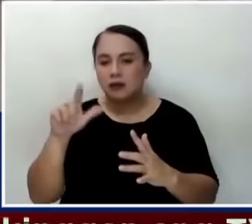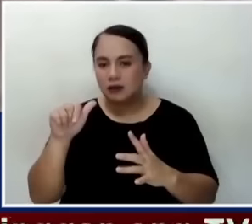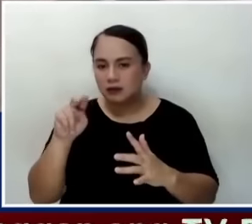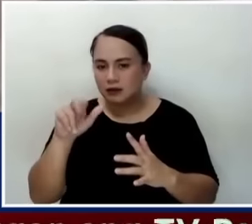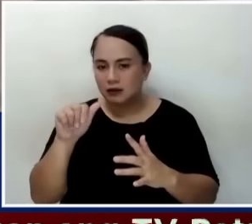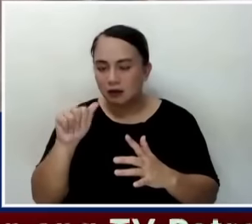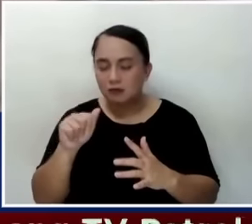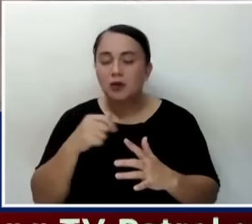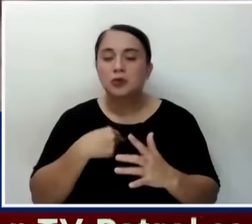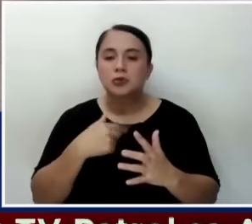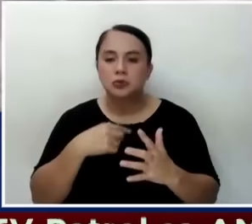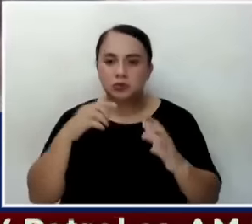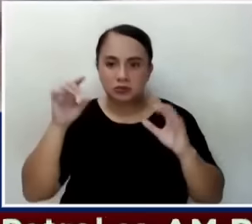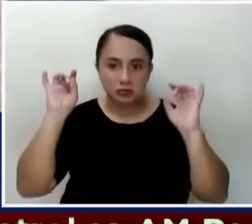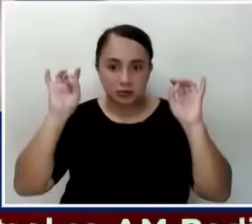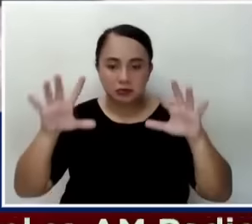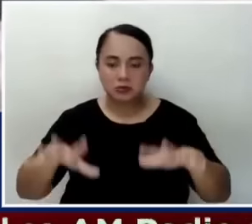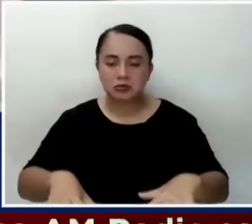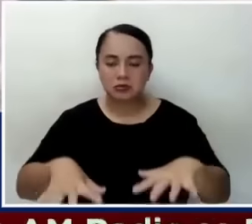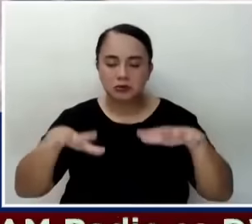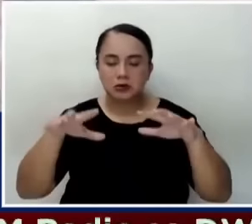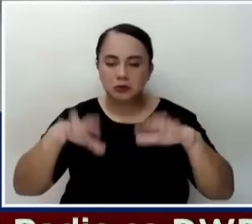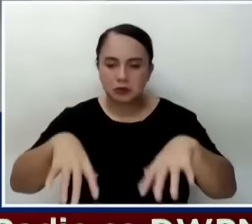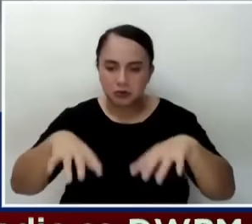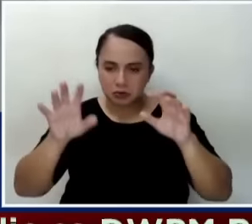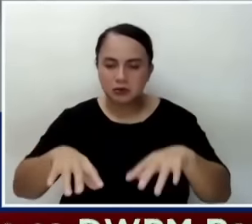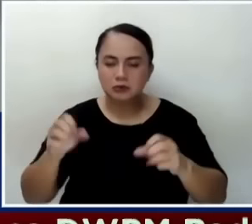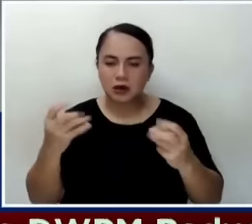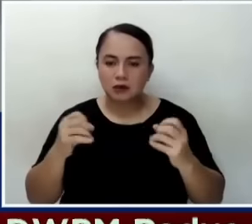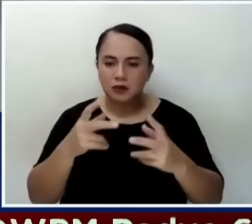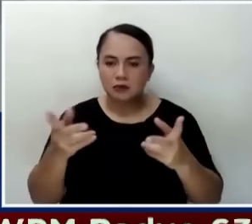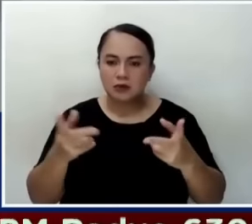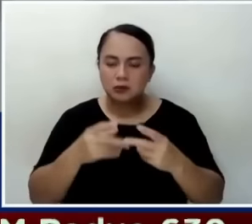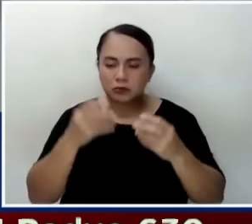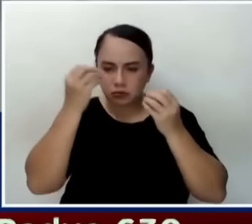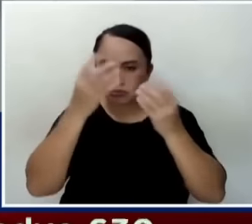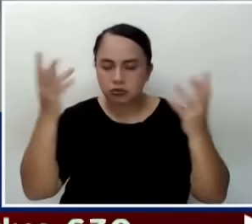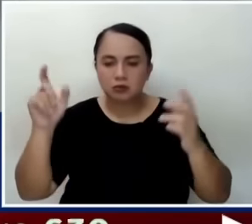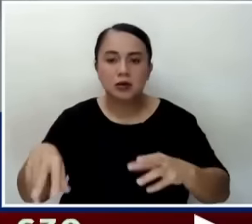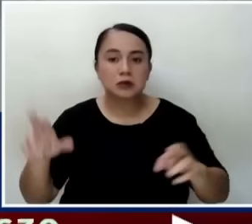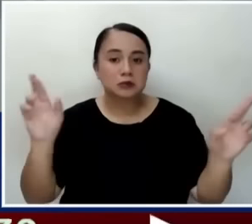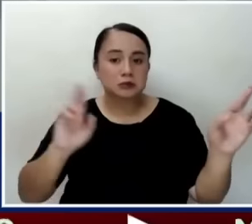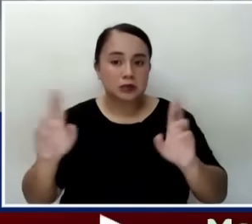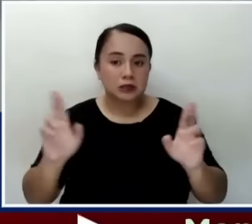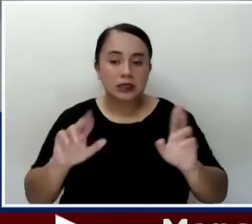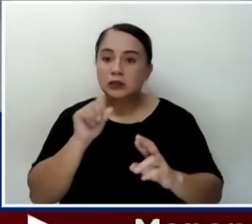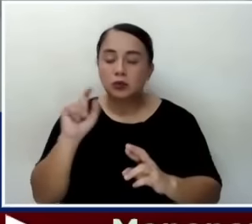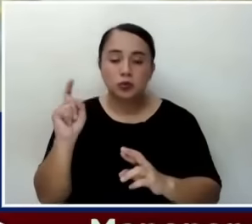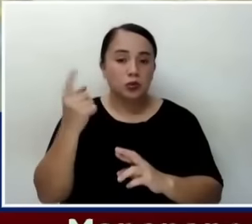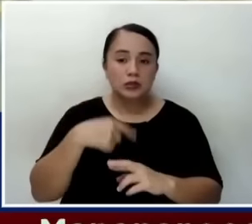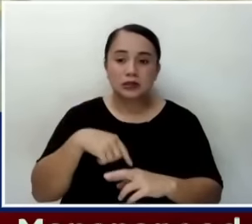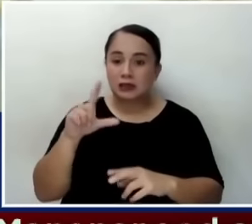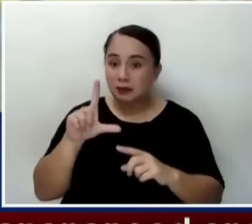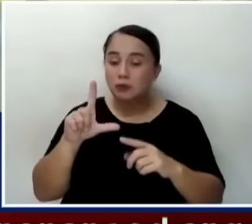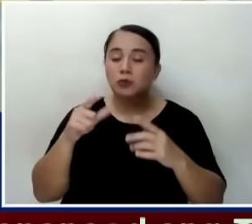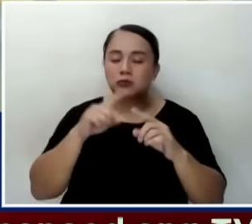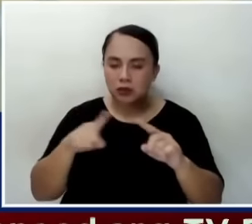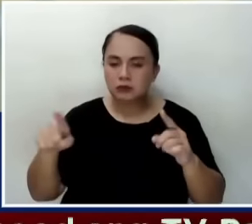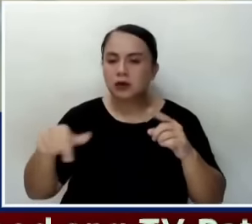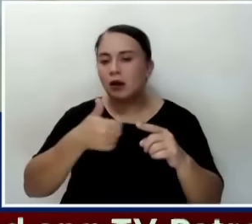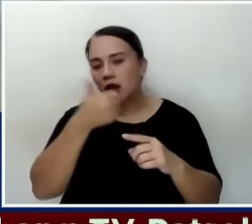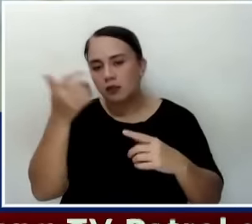mga pagbaha sa maraming lugar. Patuloy ring inaabisuhan ng publiko na maging alerto, hindi lang sa leptospirosis kundi sa iba pang